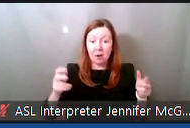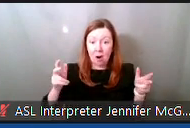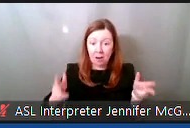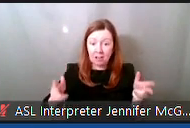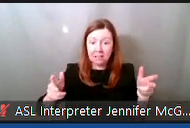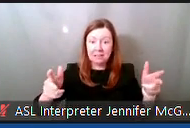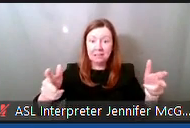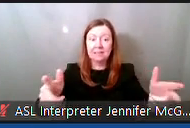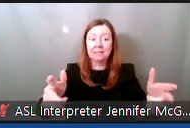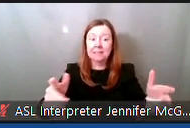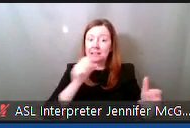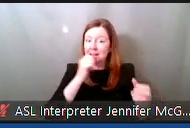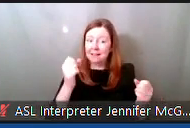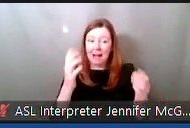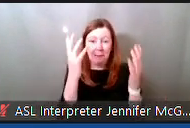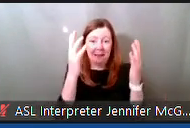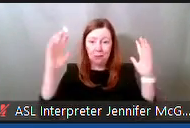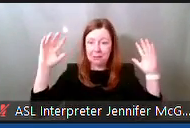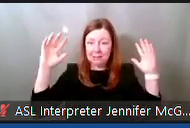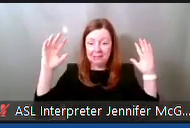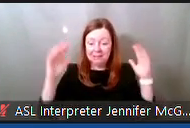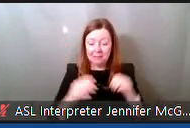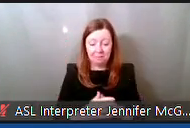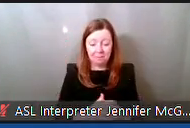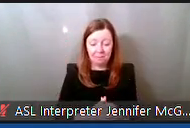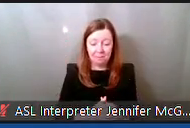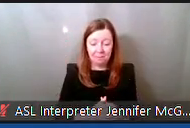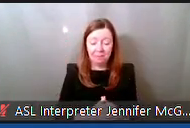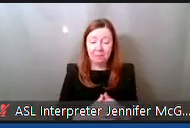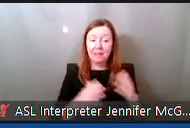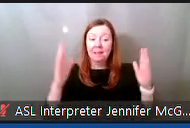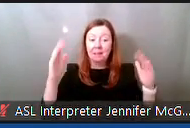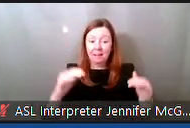马路上有很多车树并不多。